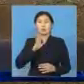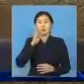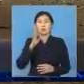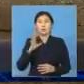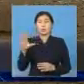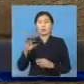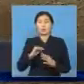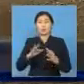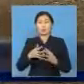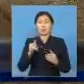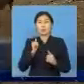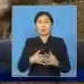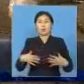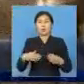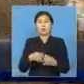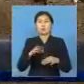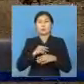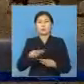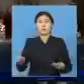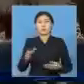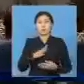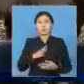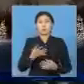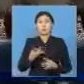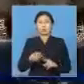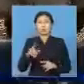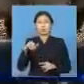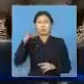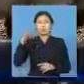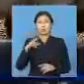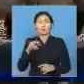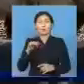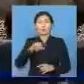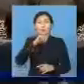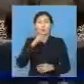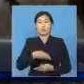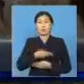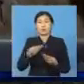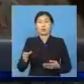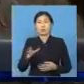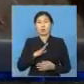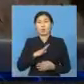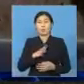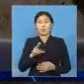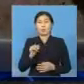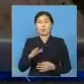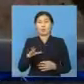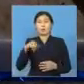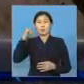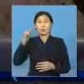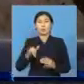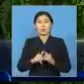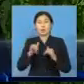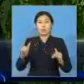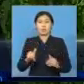сәріден ауылдың әр үйіне бір марқадан таратып жүр. Төлдің бірі Қуандық Ақсақалдың ауласына да жетіп, қорадағы қой саны